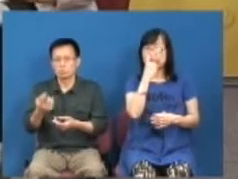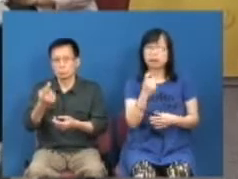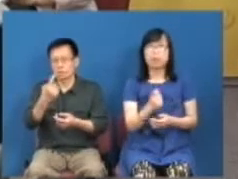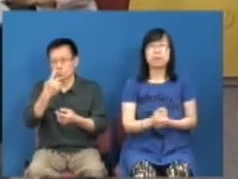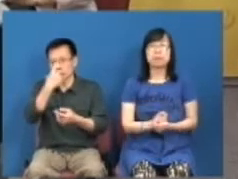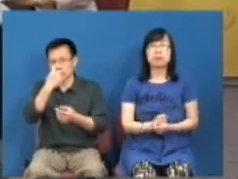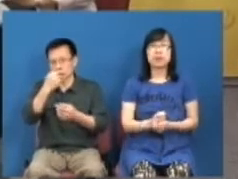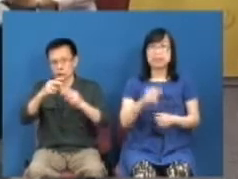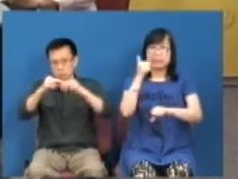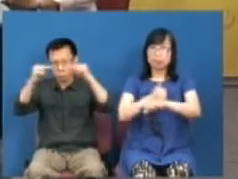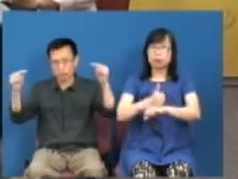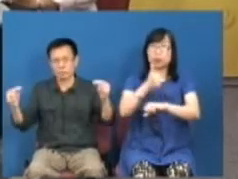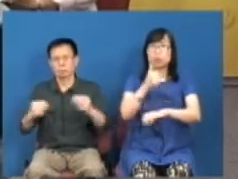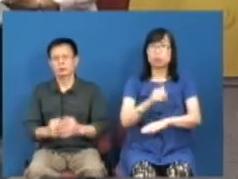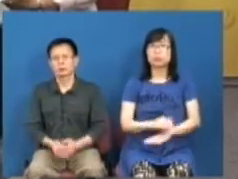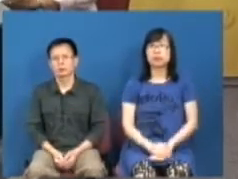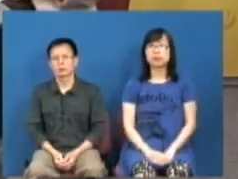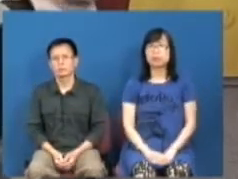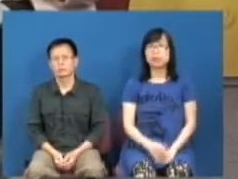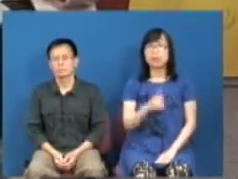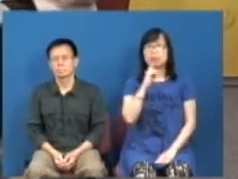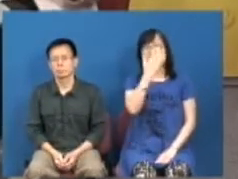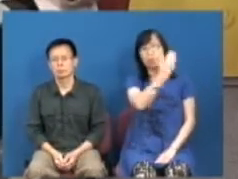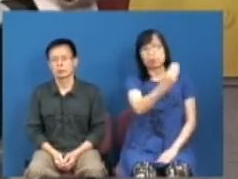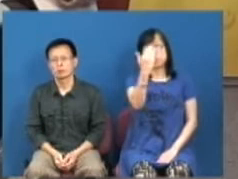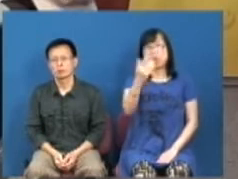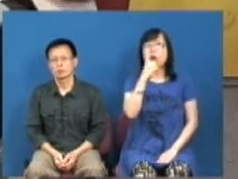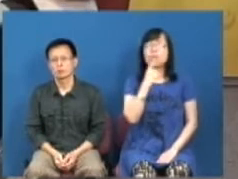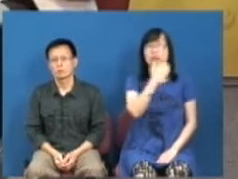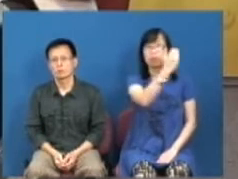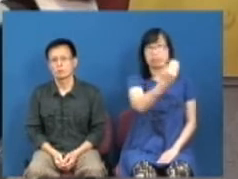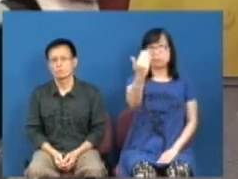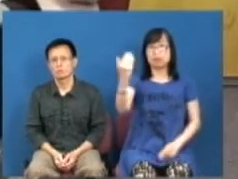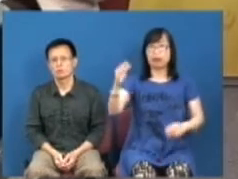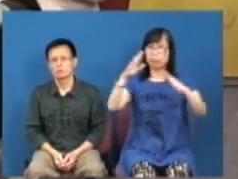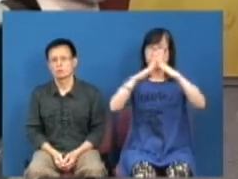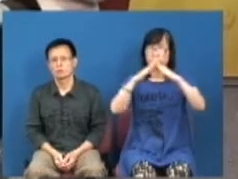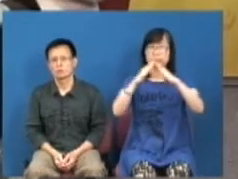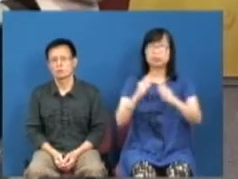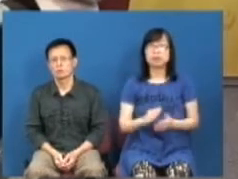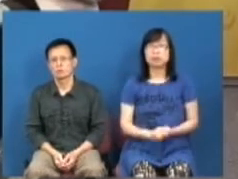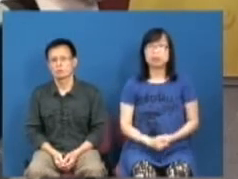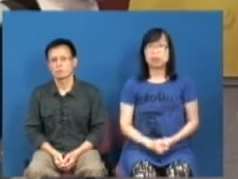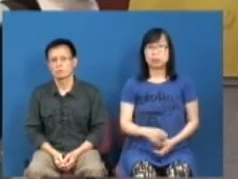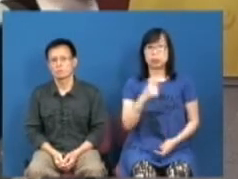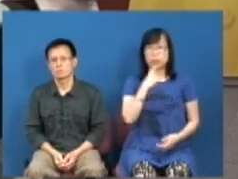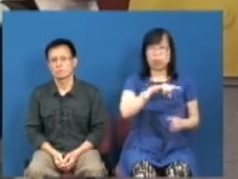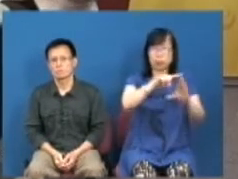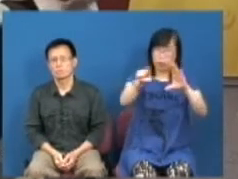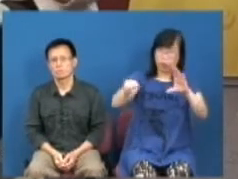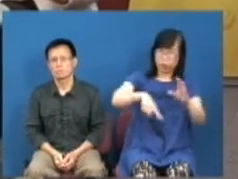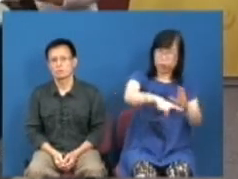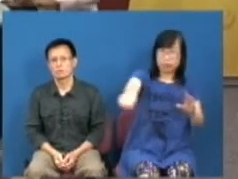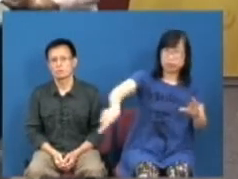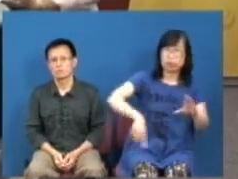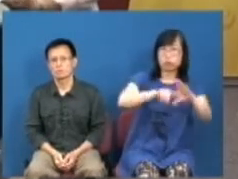咁變咗其實亦都可以有個展覽館，紅酒嘅展覽館呢個其一。第二咧，如果你有一個地洞咧，係打通咗佢之